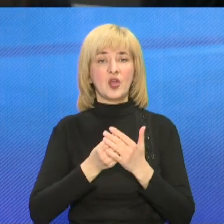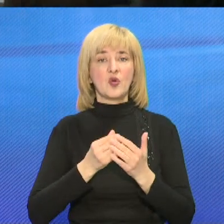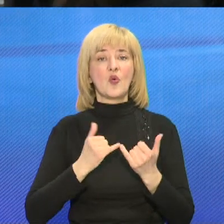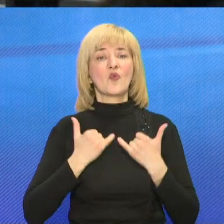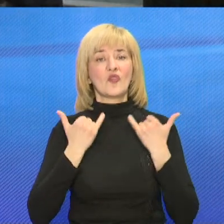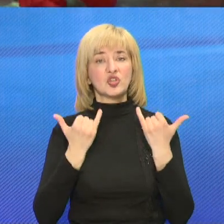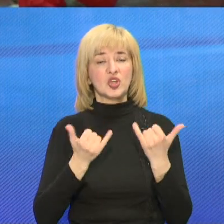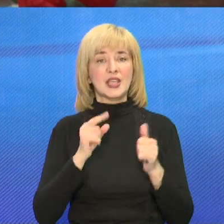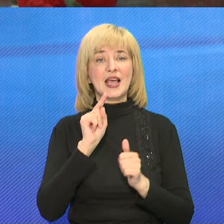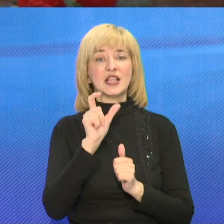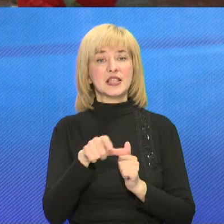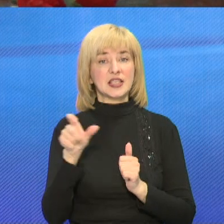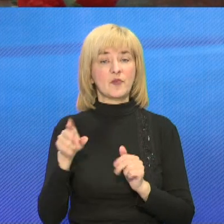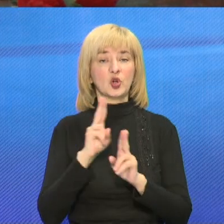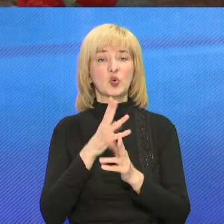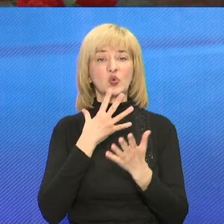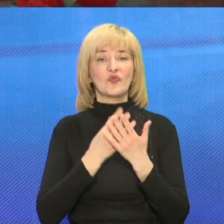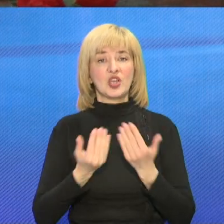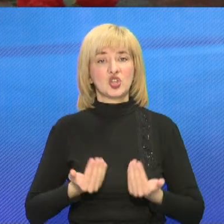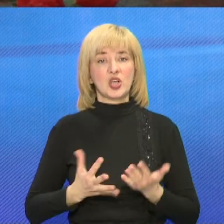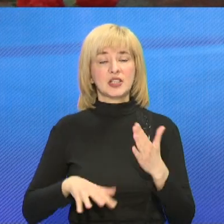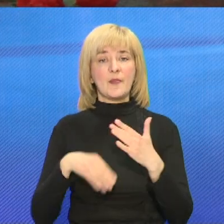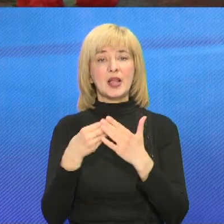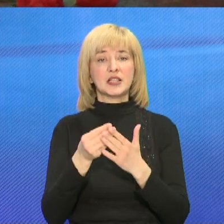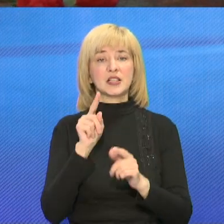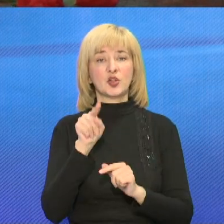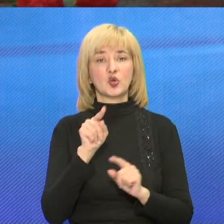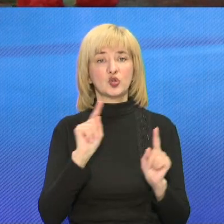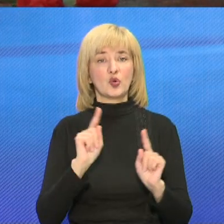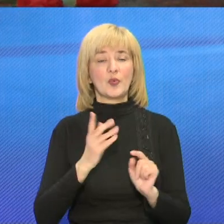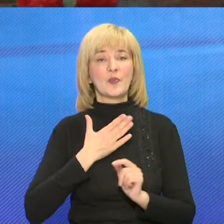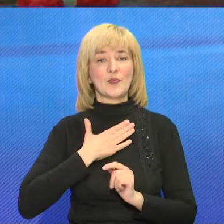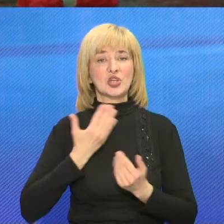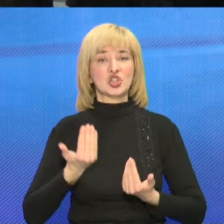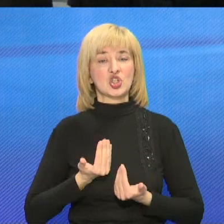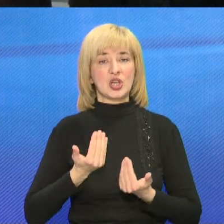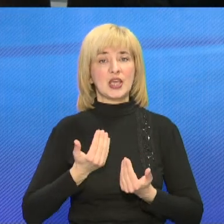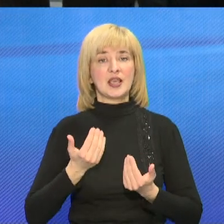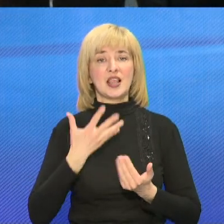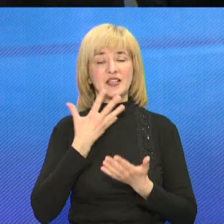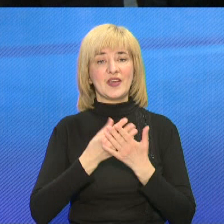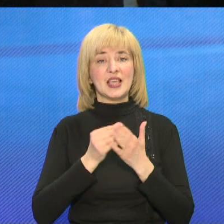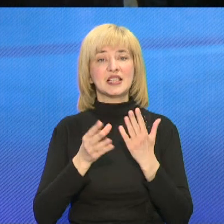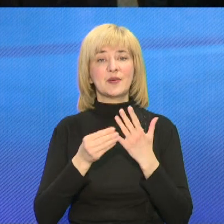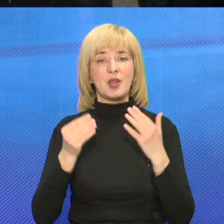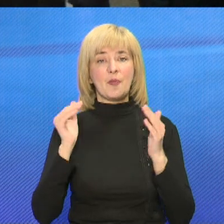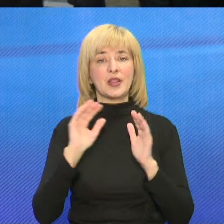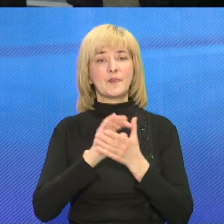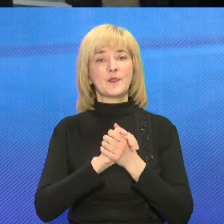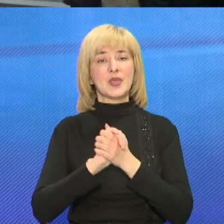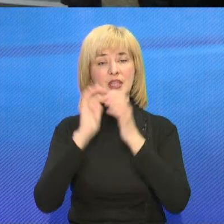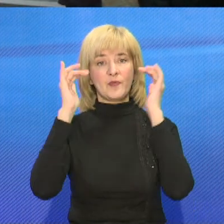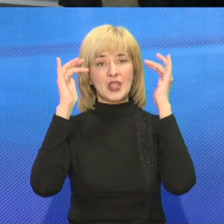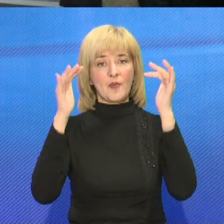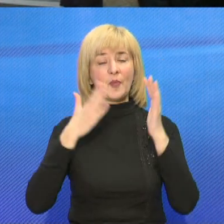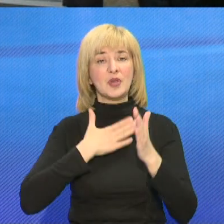тем, кто своей жизнью заплатил за то, чтобы мы жили на своей земле под мирным небом. И наша святая